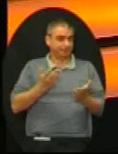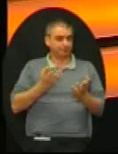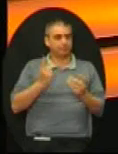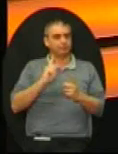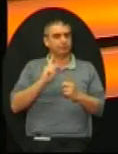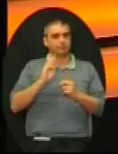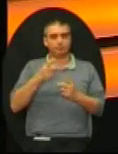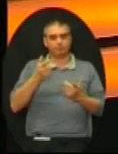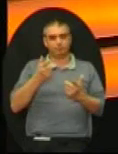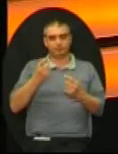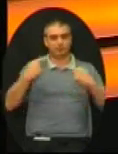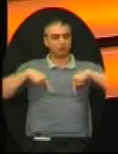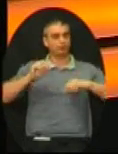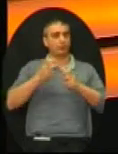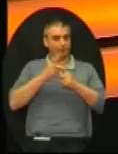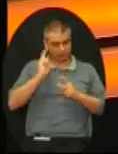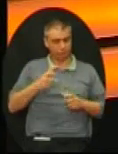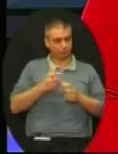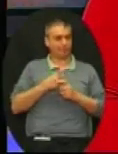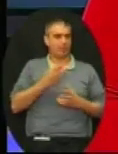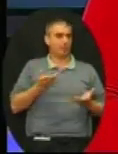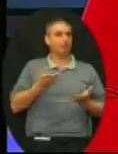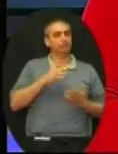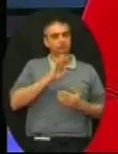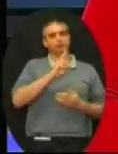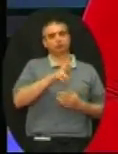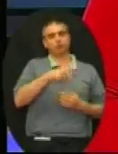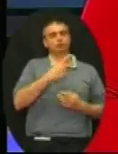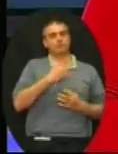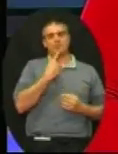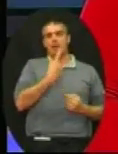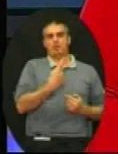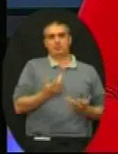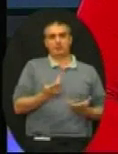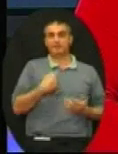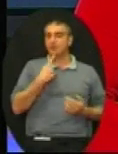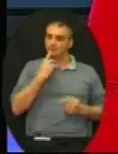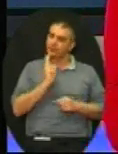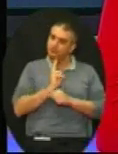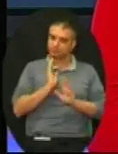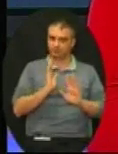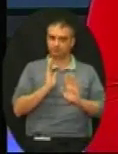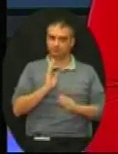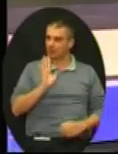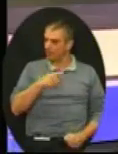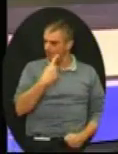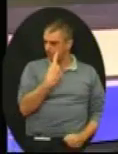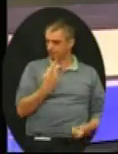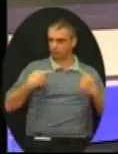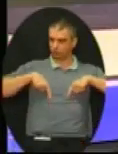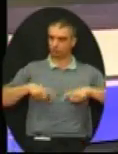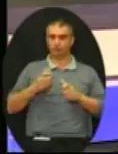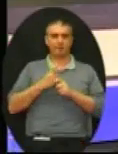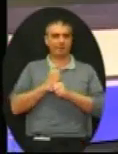ליורי מפלגות, שיש להם מפלגה, וגם לה יש סיי, ואני אומרת את זה בלשון המעטה. וגם את, כיושבת ראש